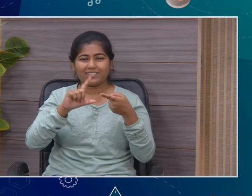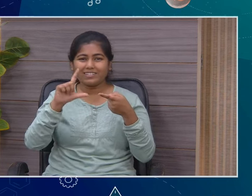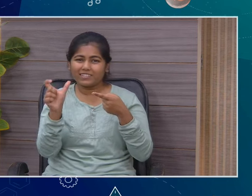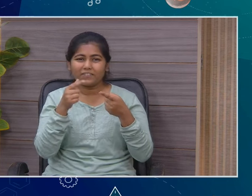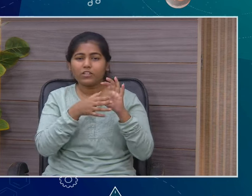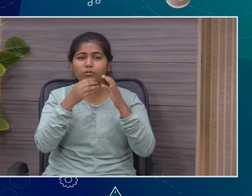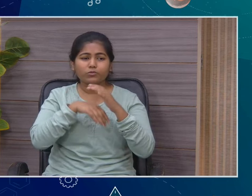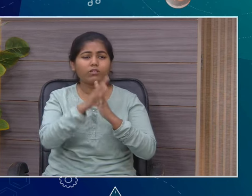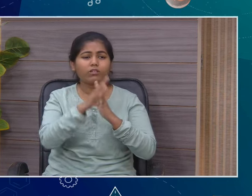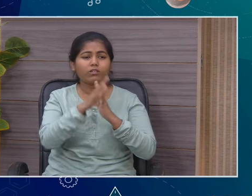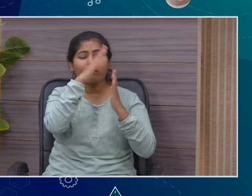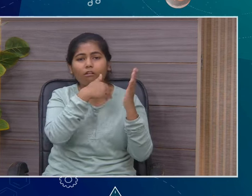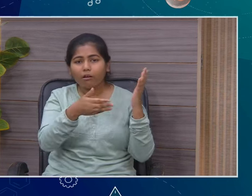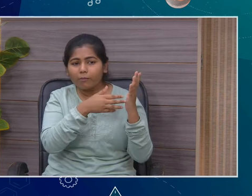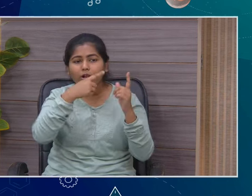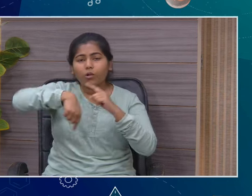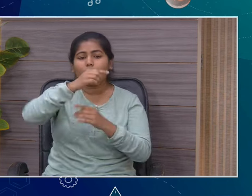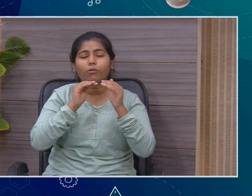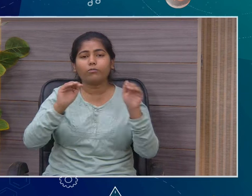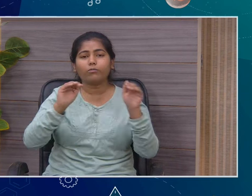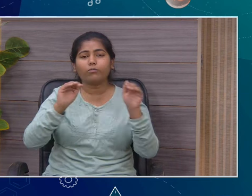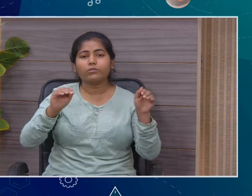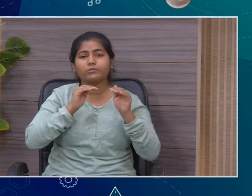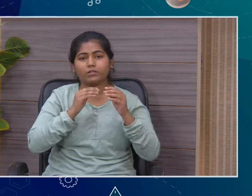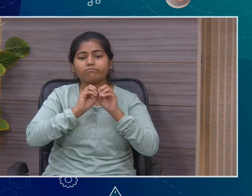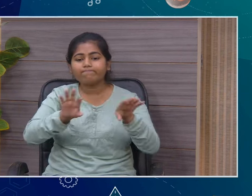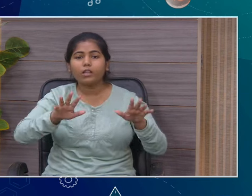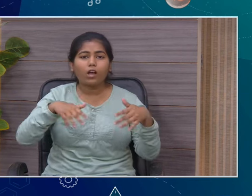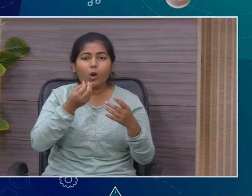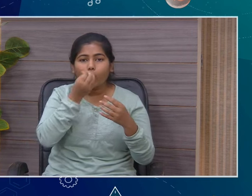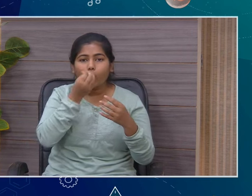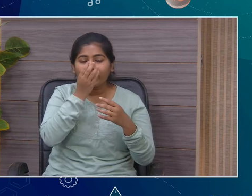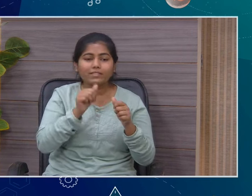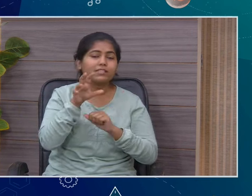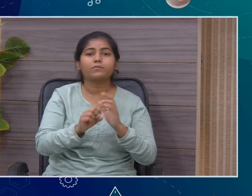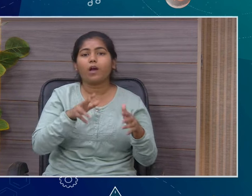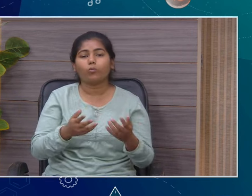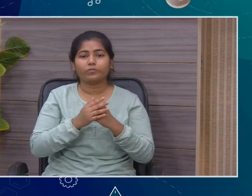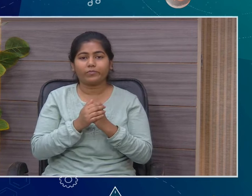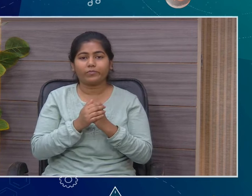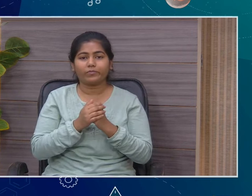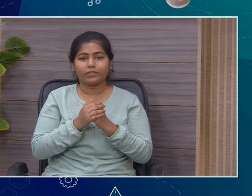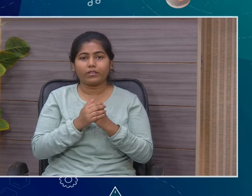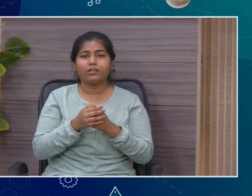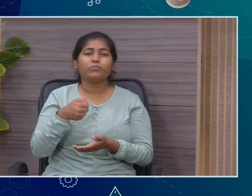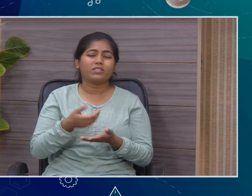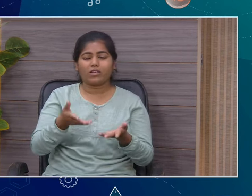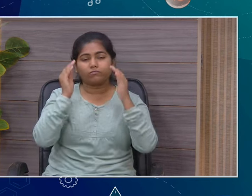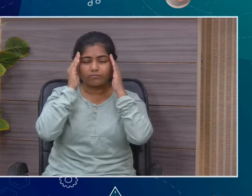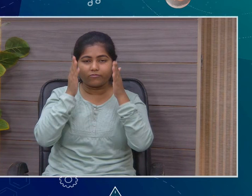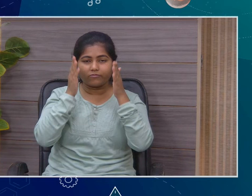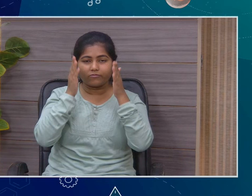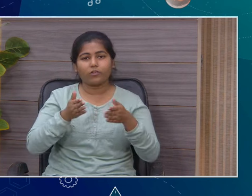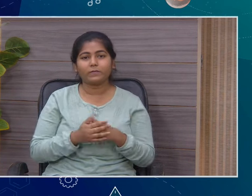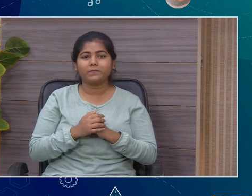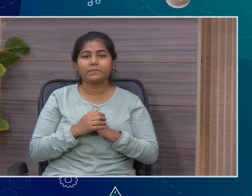उसमें टेबल्स आएंगे, वो हमारे हर बच्चे तक किस प्रकार से रुचिपूर्ण और आसान तरीके से हम पहुँचा पाएं, बेसिकली आज हम उस पर कॉन्सेंट्रेट करने